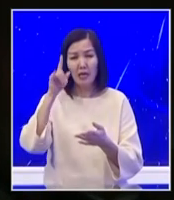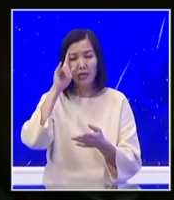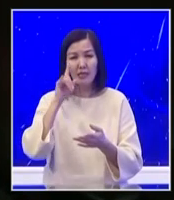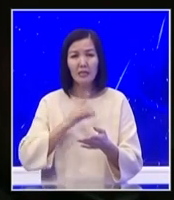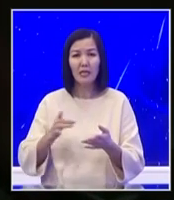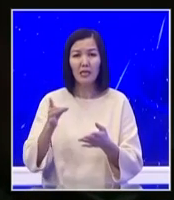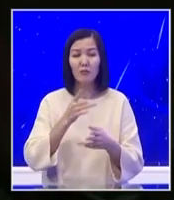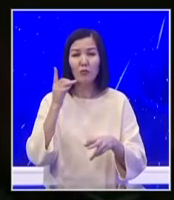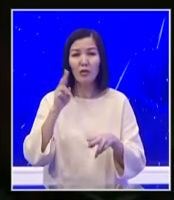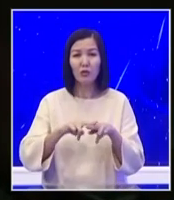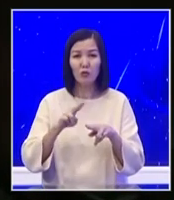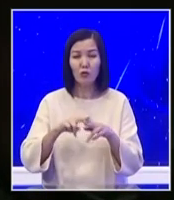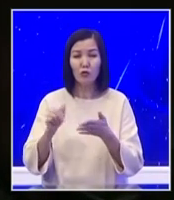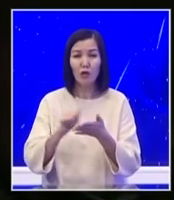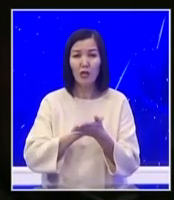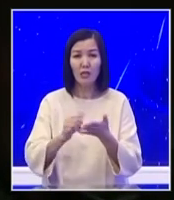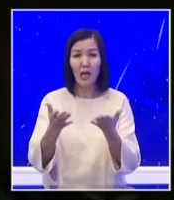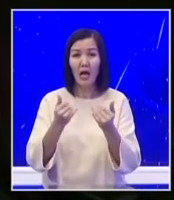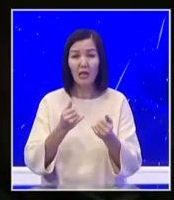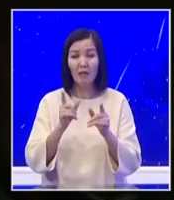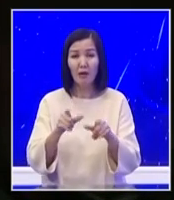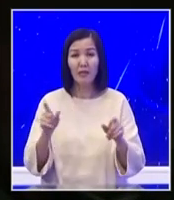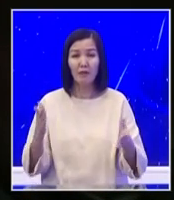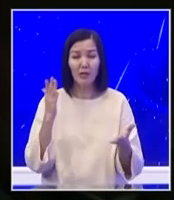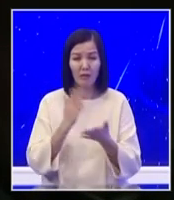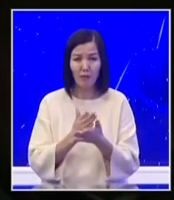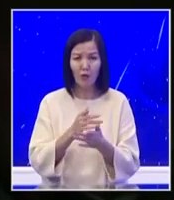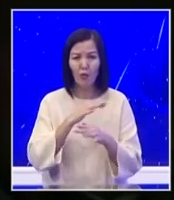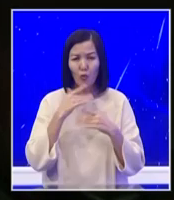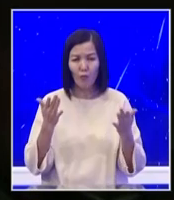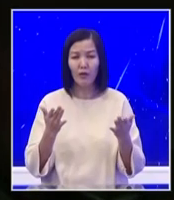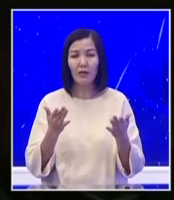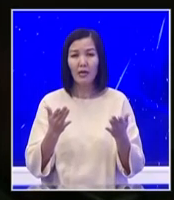азаматтығын ала алмай жүрген адамдар да көп кездеседі. Қазір